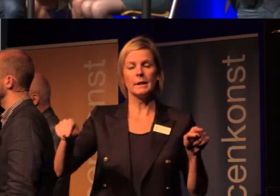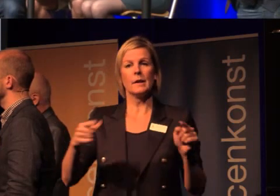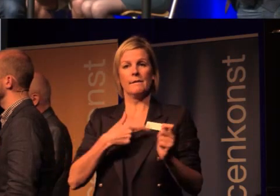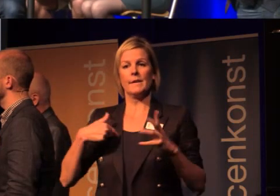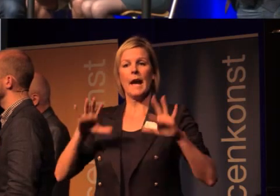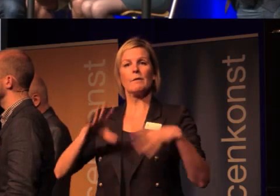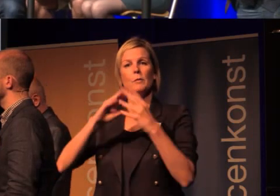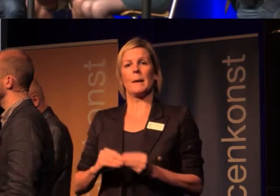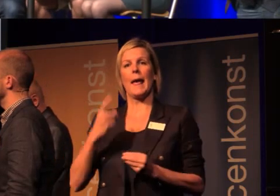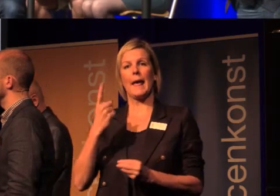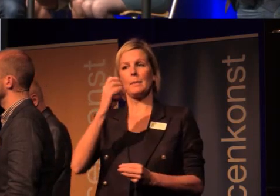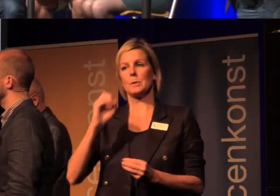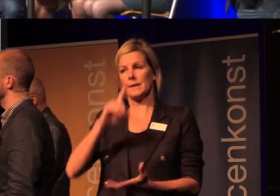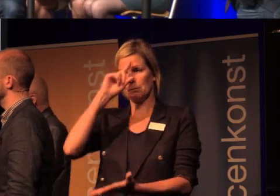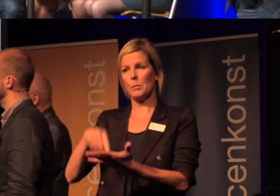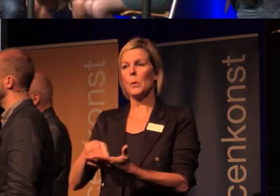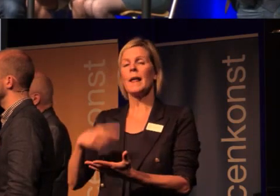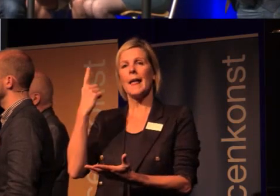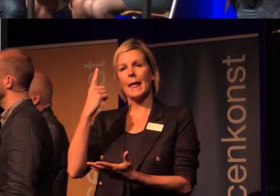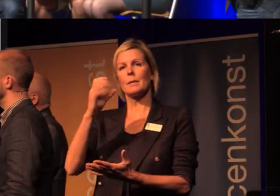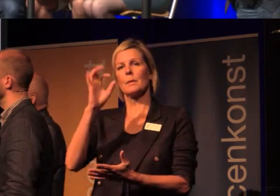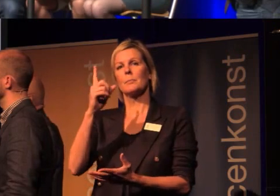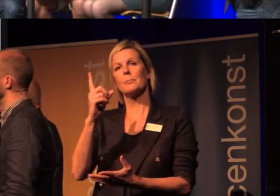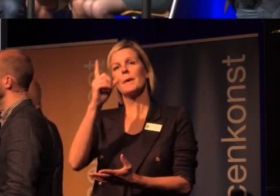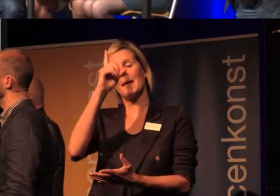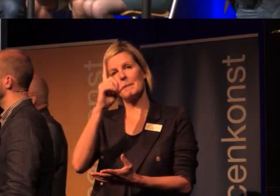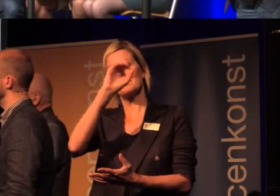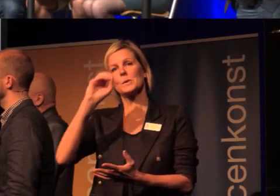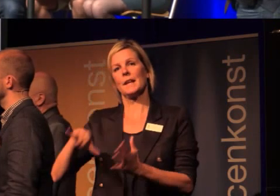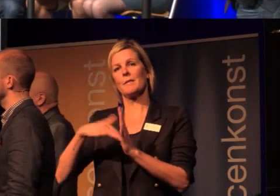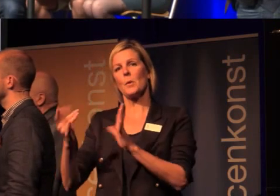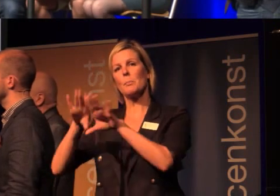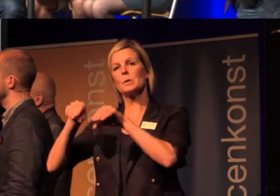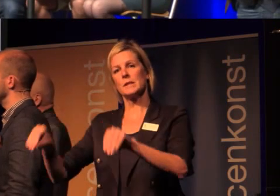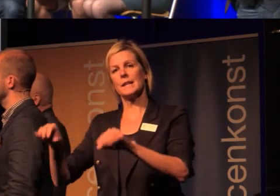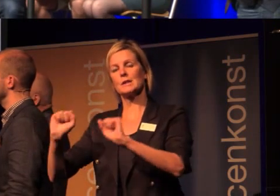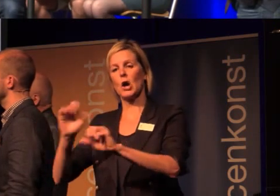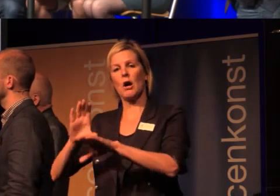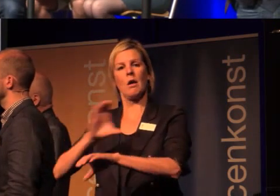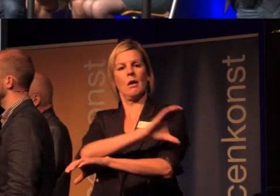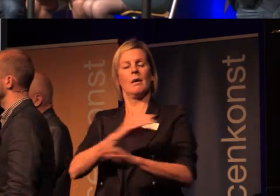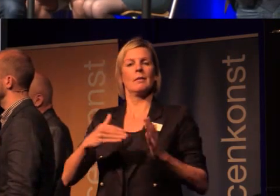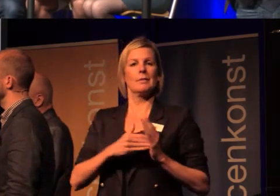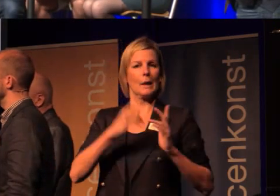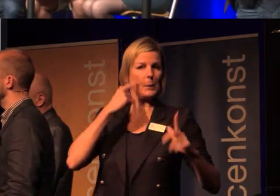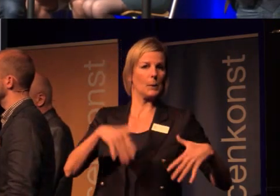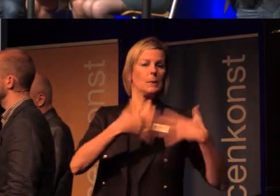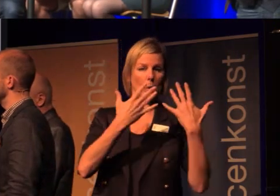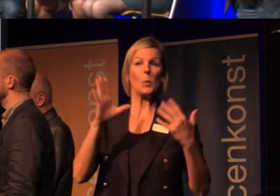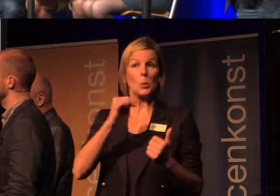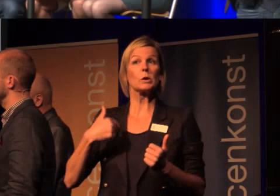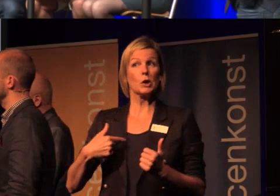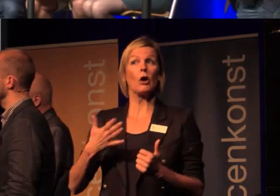1%-mål där 1% av statsbudgeten ska gå till kulturen. Det tycker jag är verkligen framsynt och